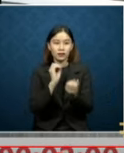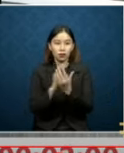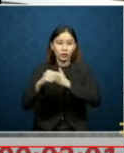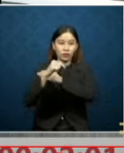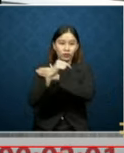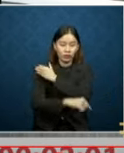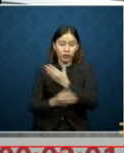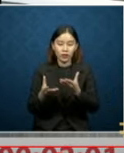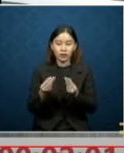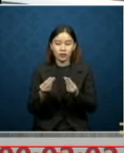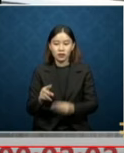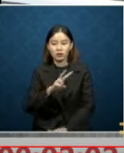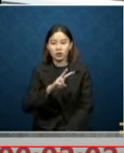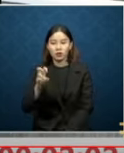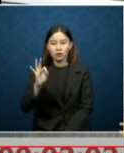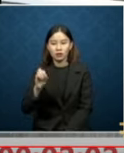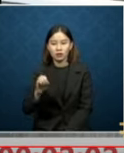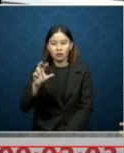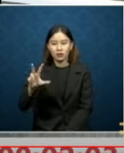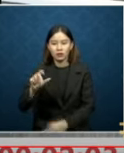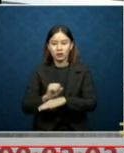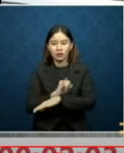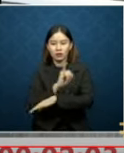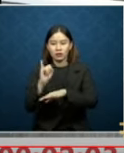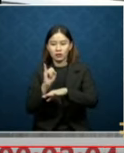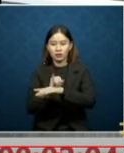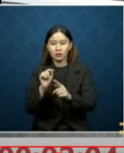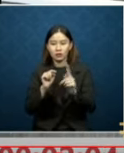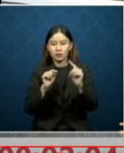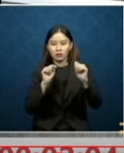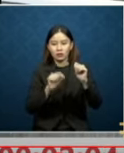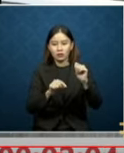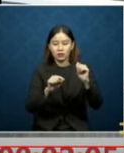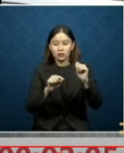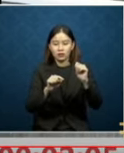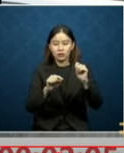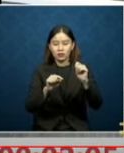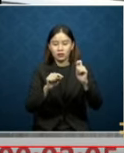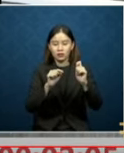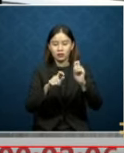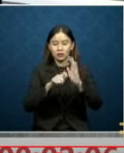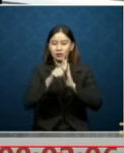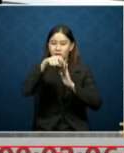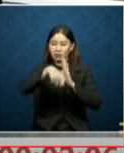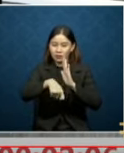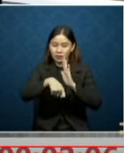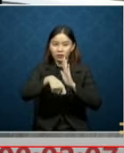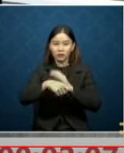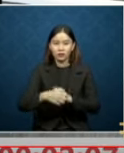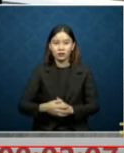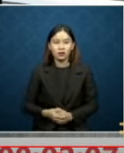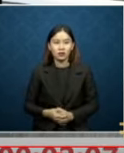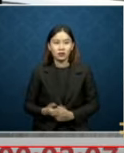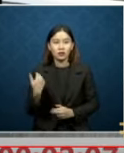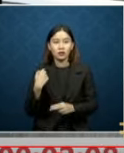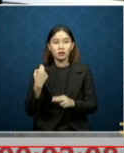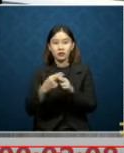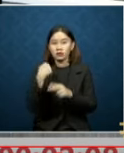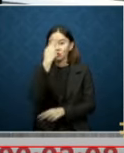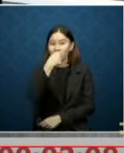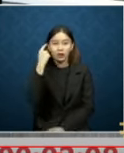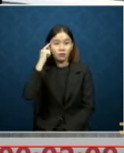ที่ดิน 2,933 ไร่ที่ตำบลหมูสีอำเภอปากช่องจังหวัดนครราชสีมามีชื่อใครก็